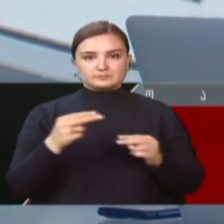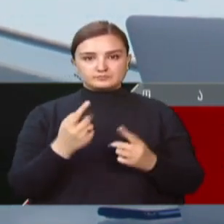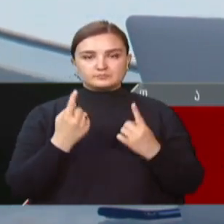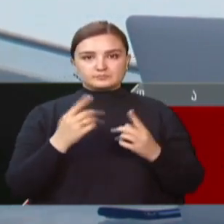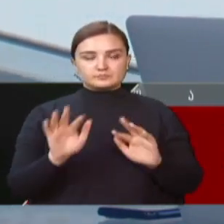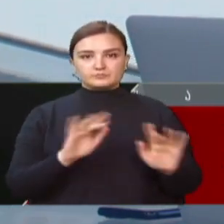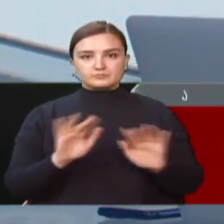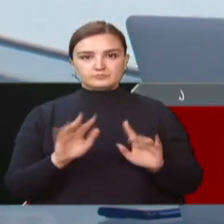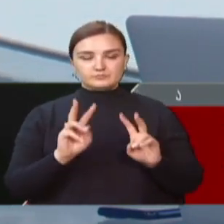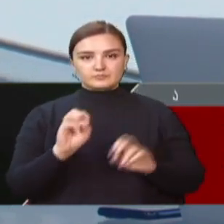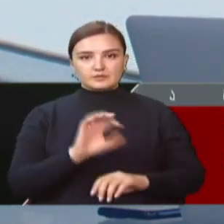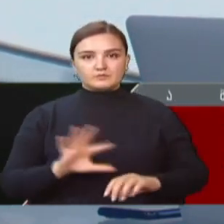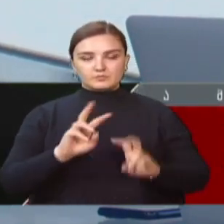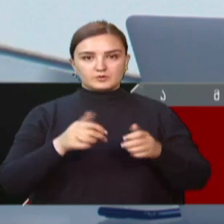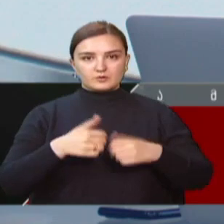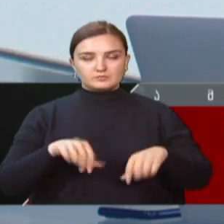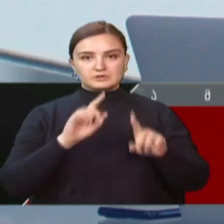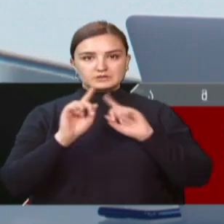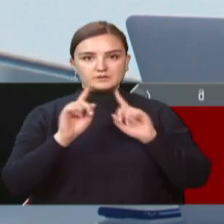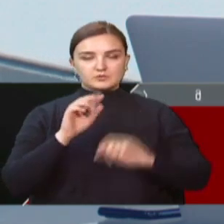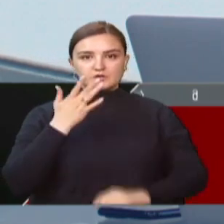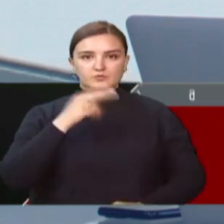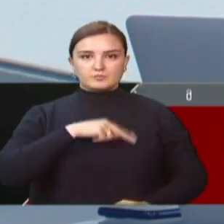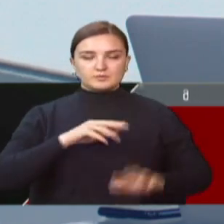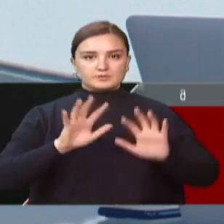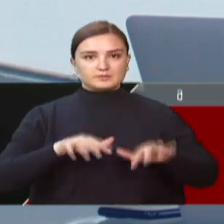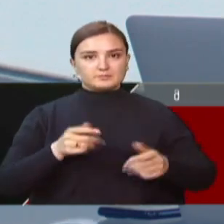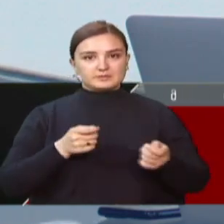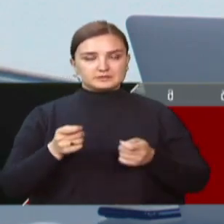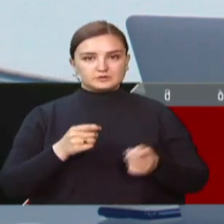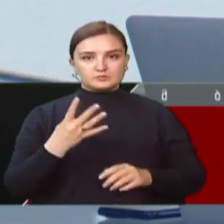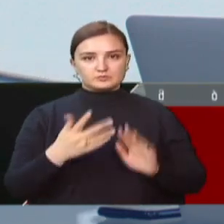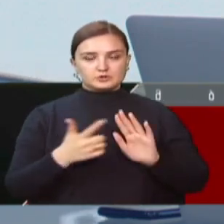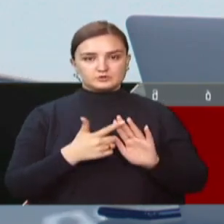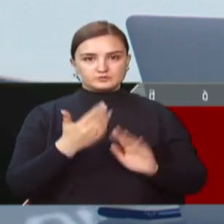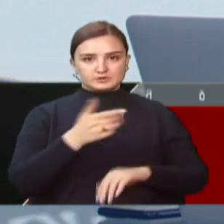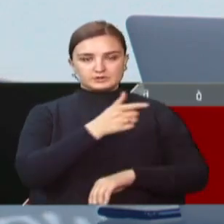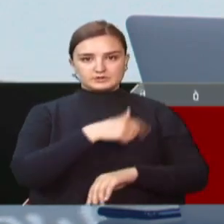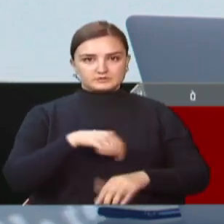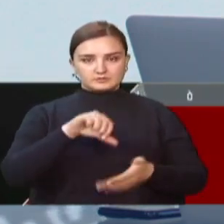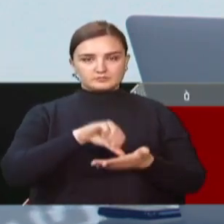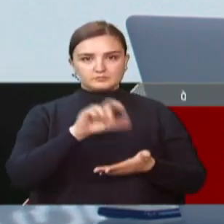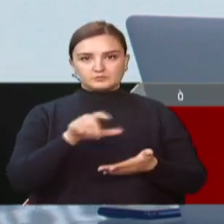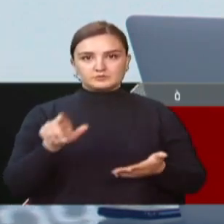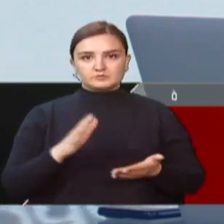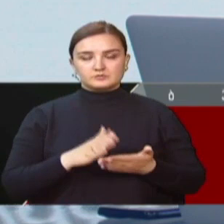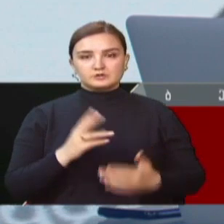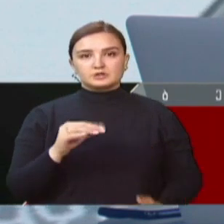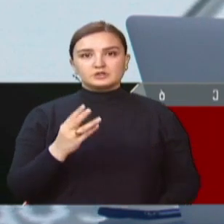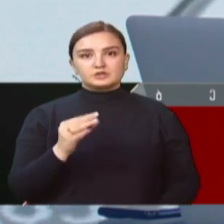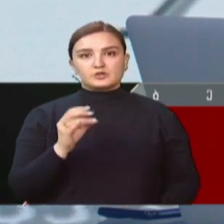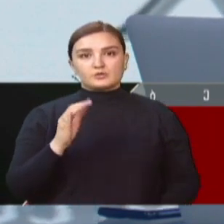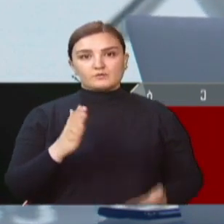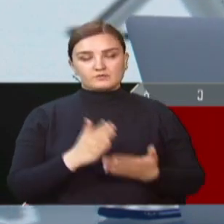პოლიტიკურ ღონისძიებაში. ევროკომისიის, ევროპული საბჭოსა და ევროპარლამენტის პრეზიდენტები, ასევე 47 ქვეყნის მეთაურები მონაწილეობენ. Კიშინევშია